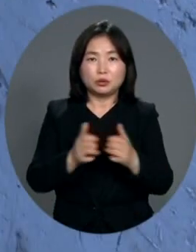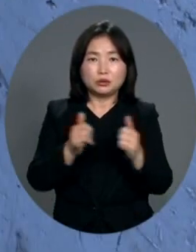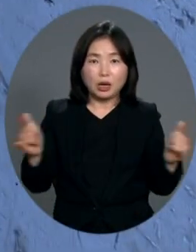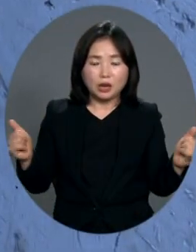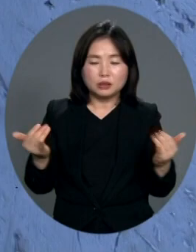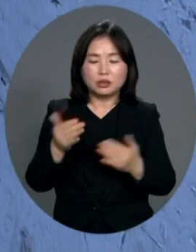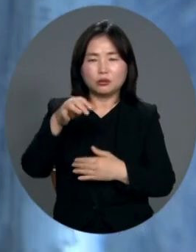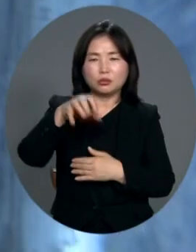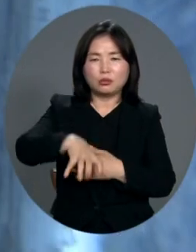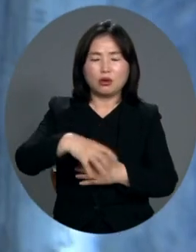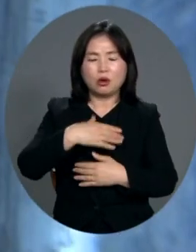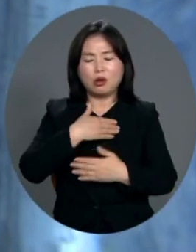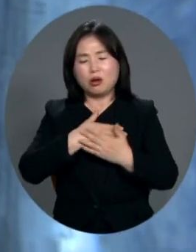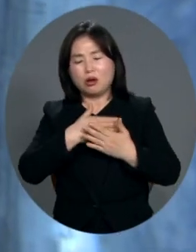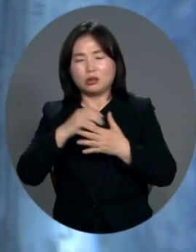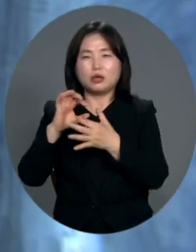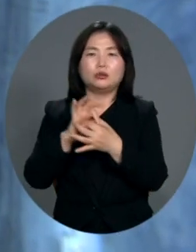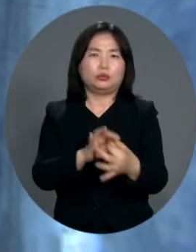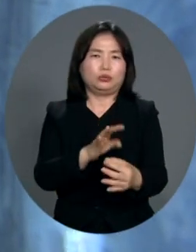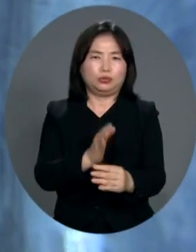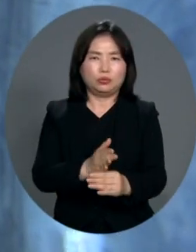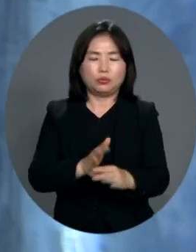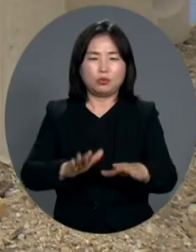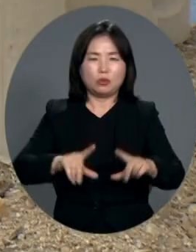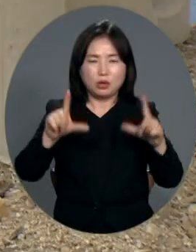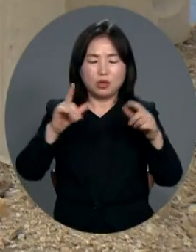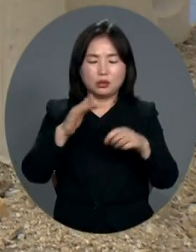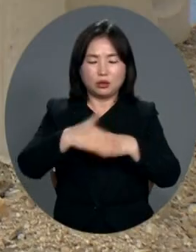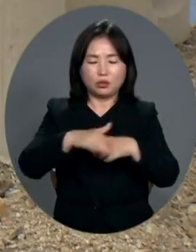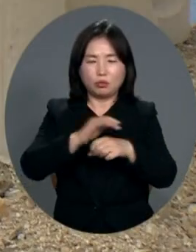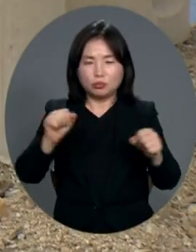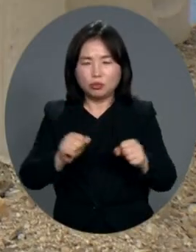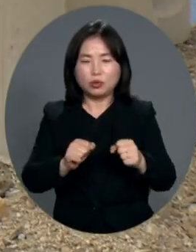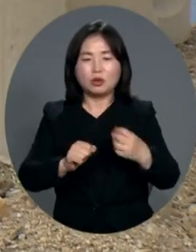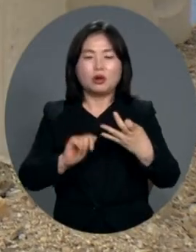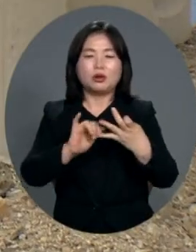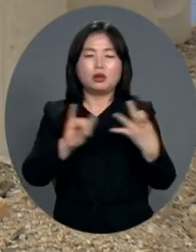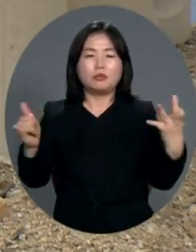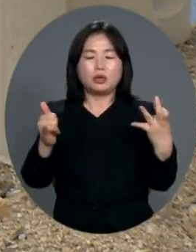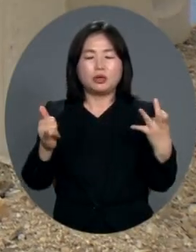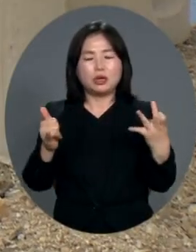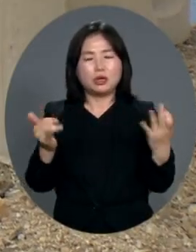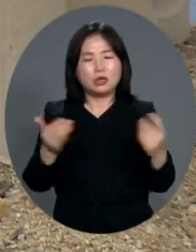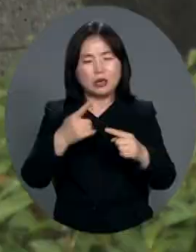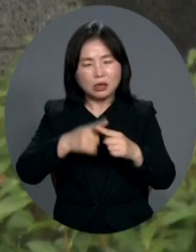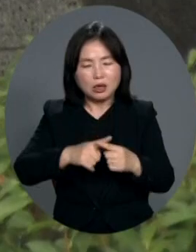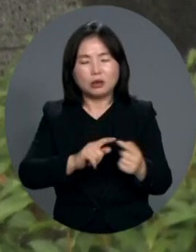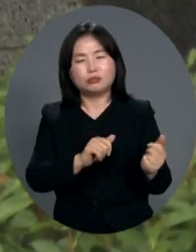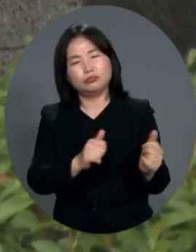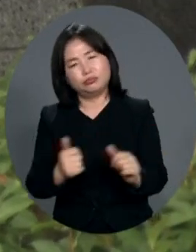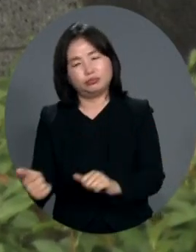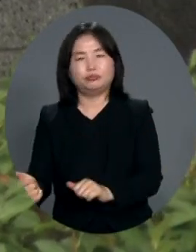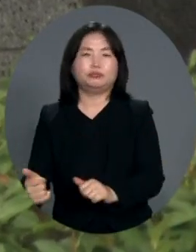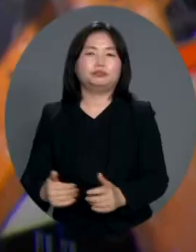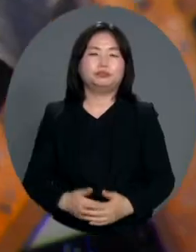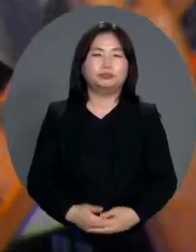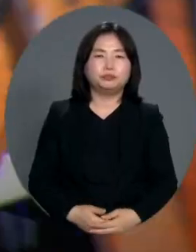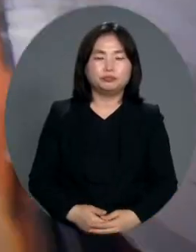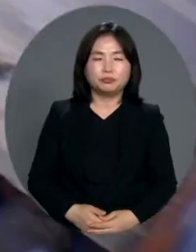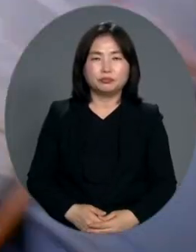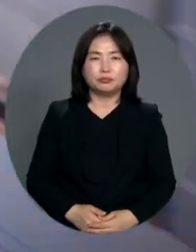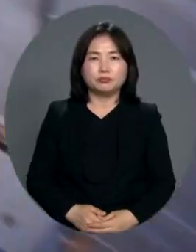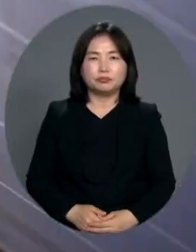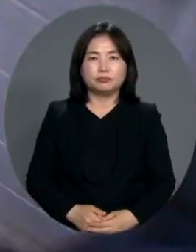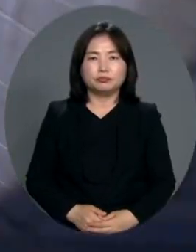노동자들의 일터에서의 불안이 여전한 가운데 올해 대구 경북에서만 14명의 노동자가 산업재해로 목숨을 잃었습니다.